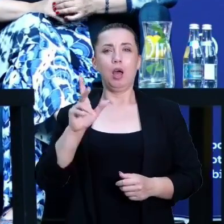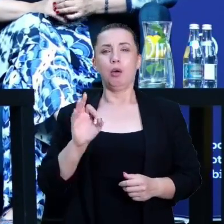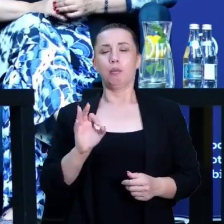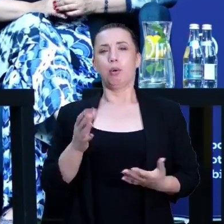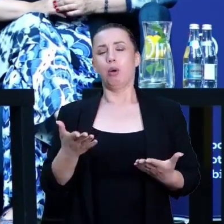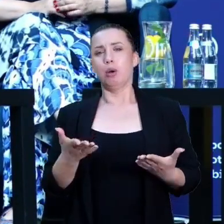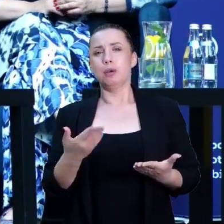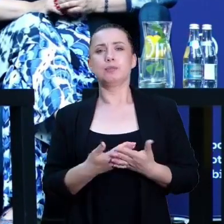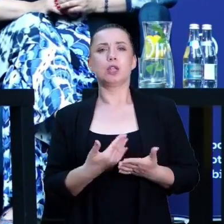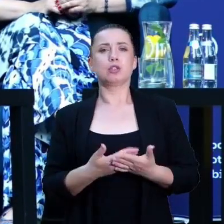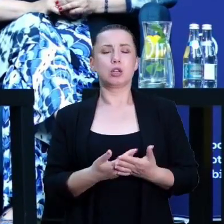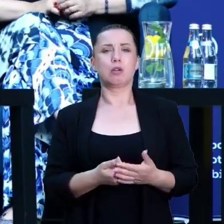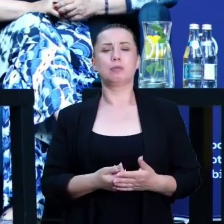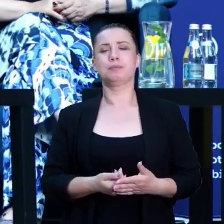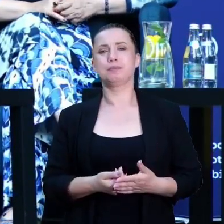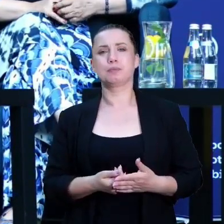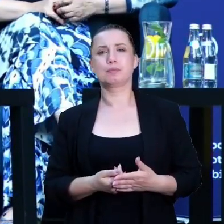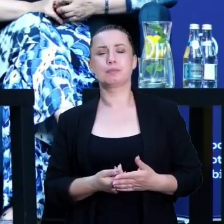jakimś sensie tak się,